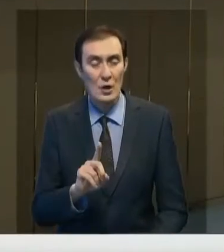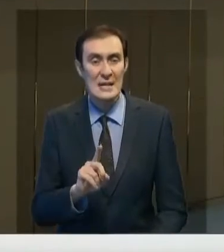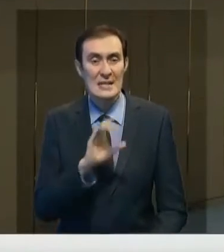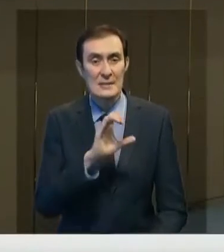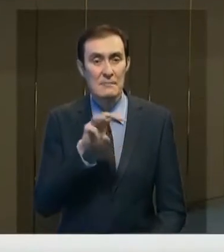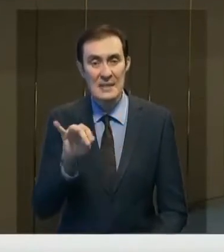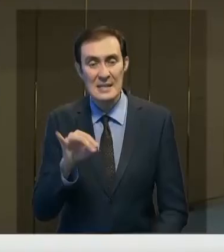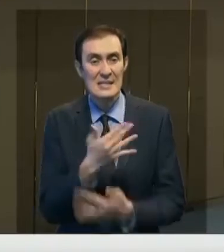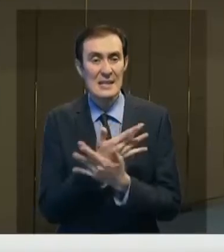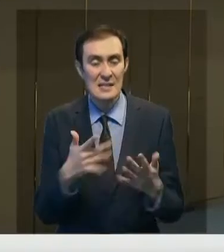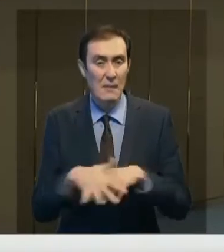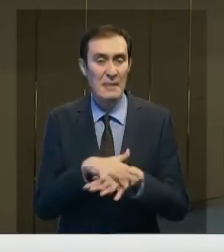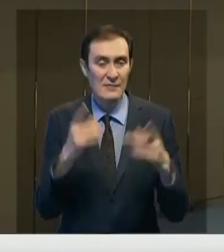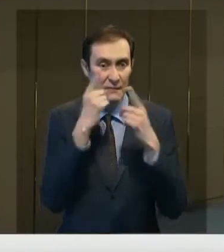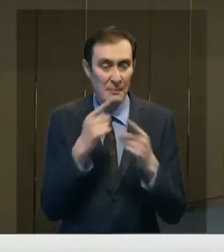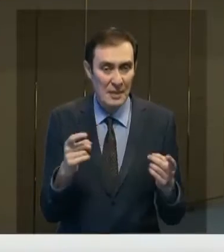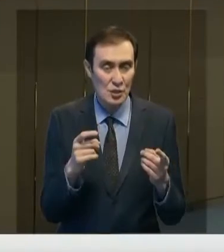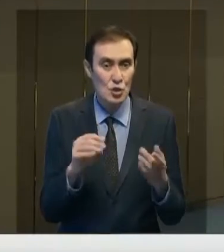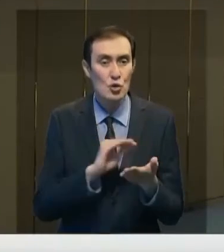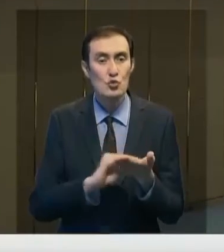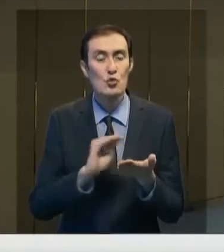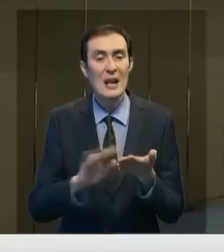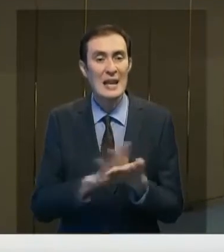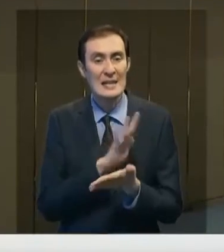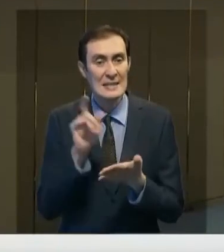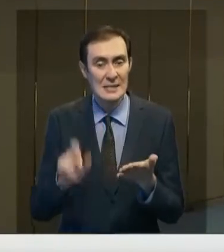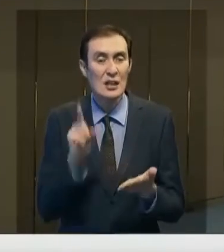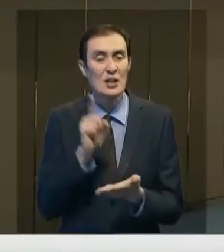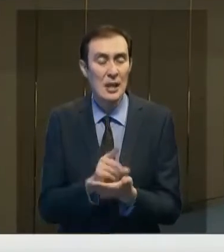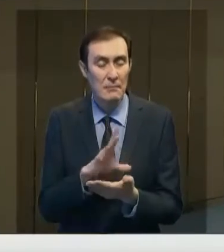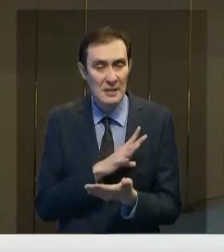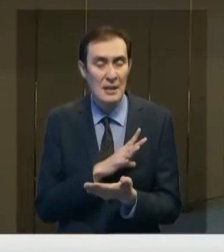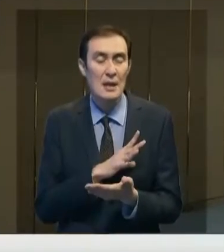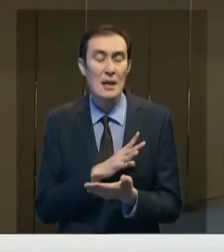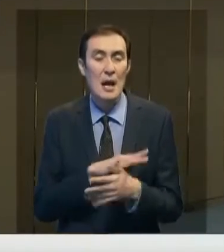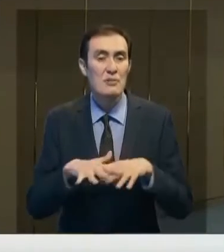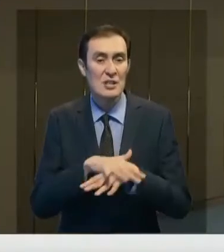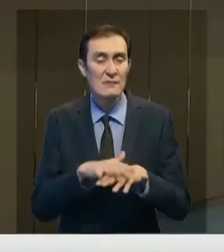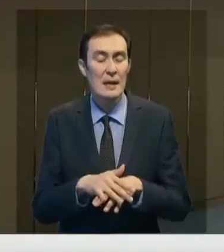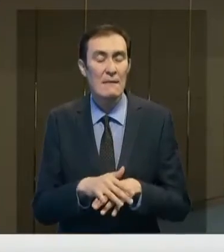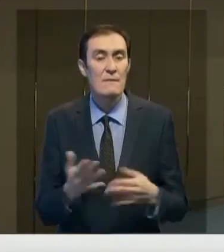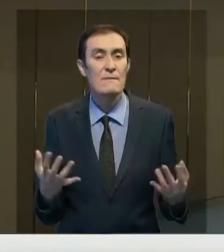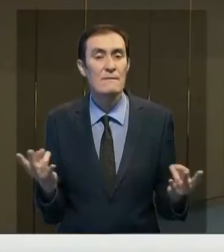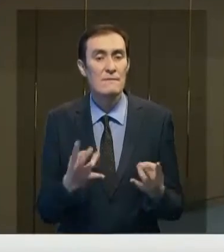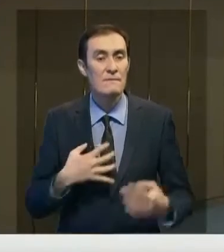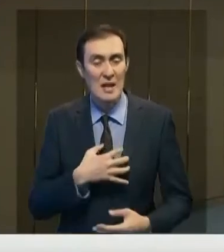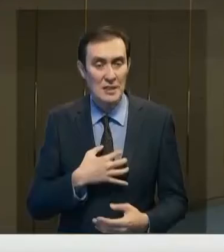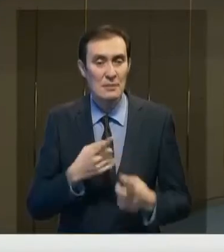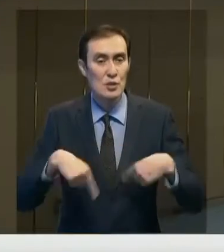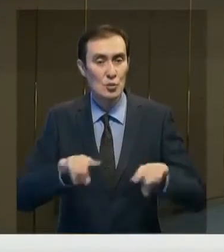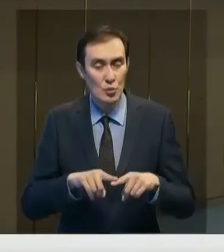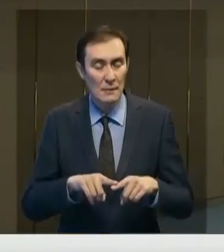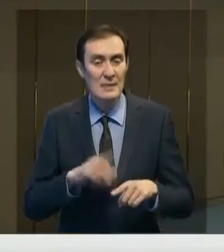СМИ и журналистика должны быть, наконец, признаны общественно важным институтом в соответствии